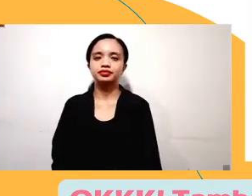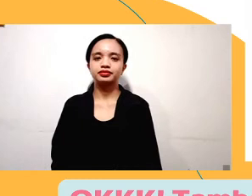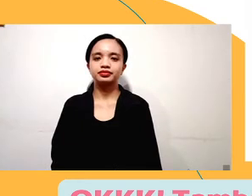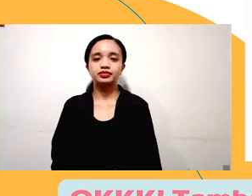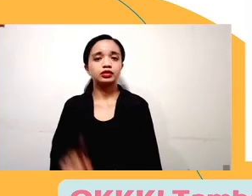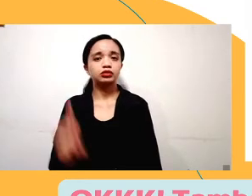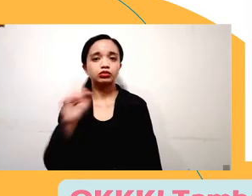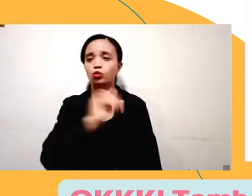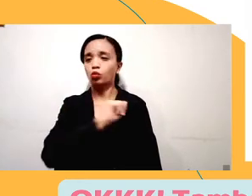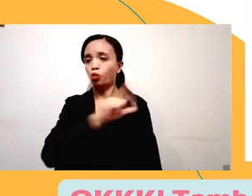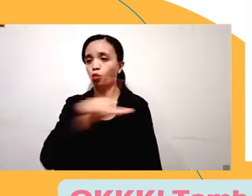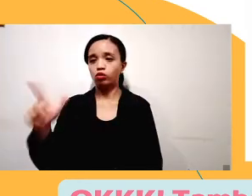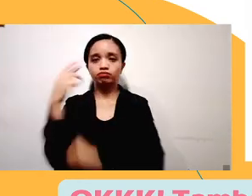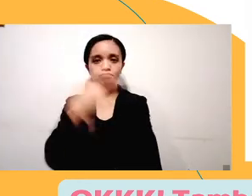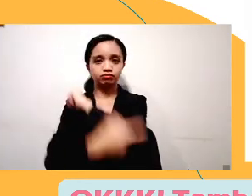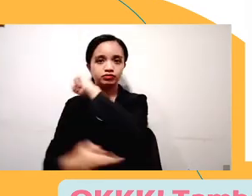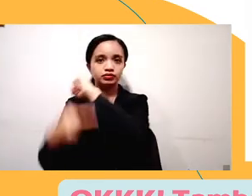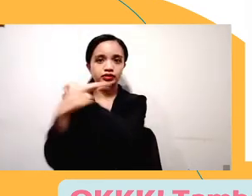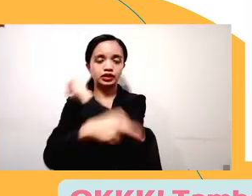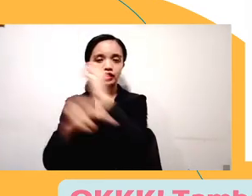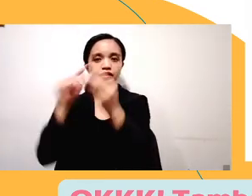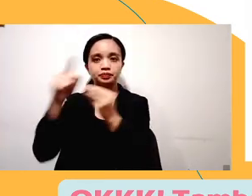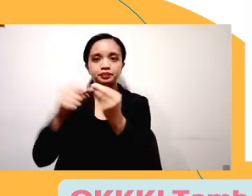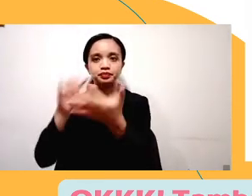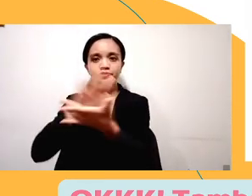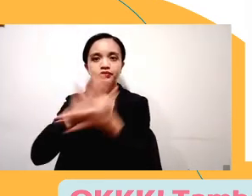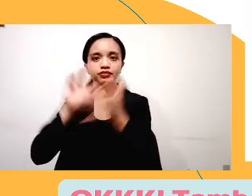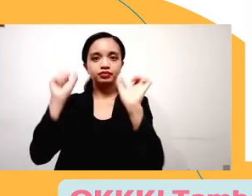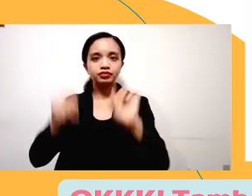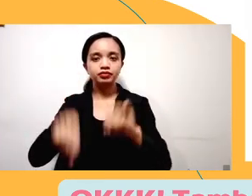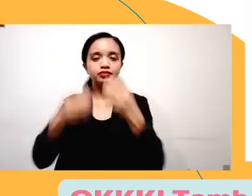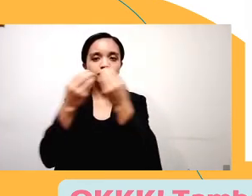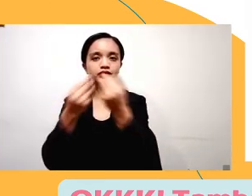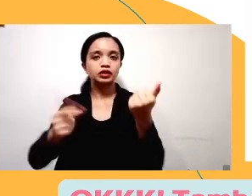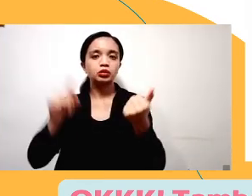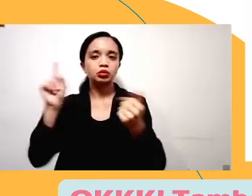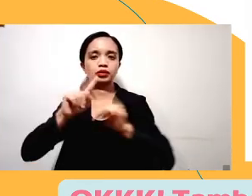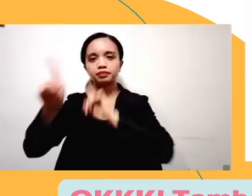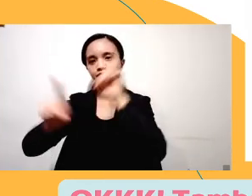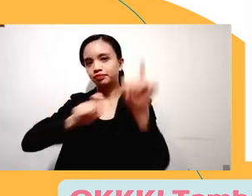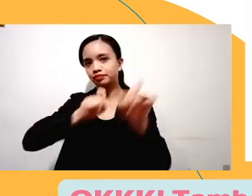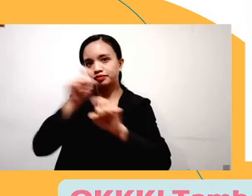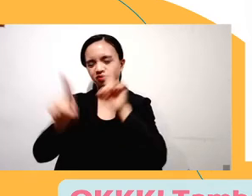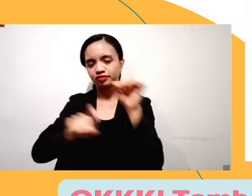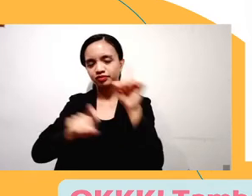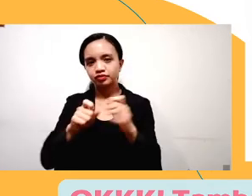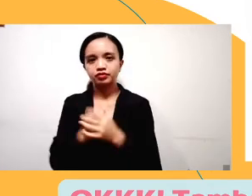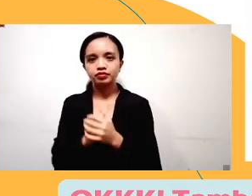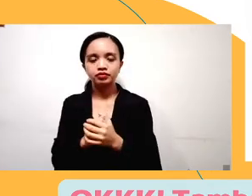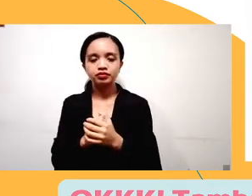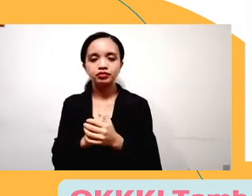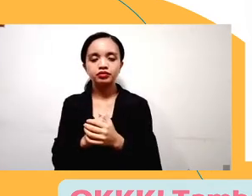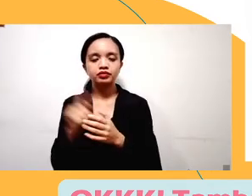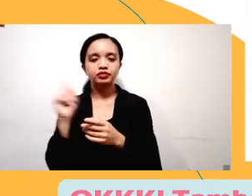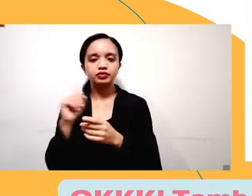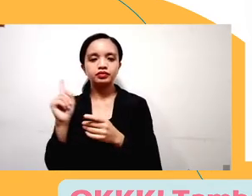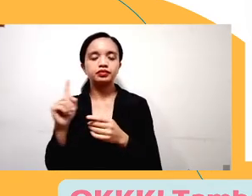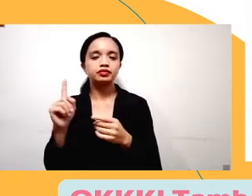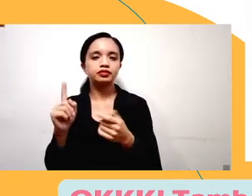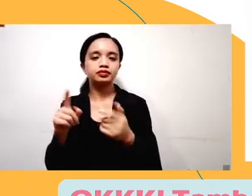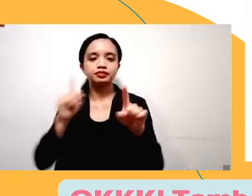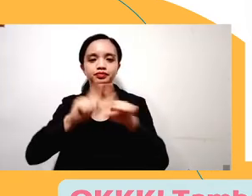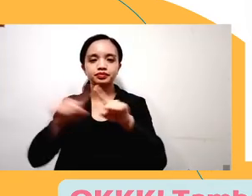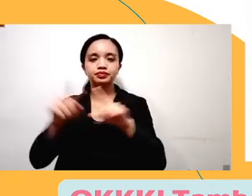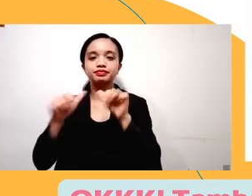sa COVID-19. Ito ay upang matugunan ang mga katanungan natin tungkol sa COVID-19 at sa pagpapatuloy ng